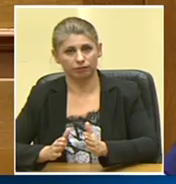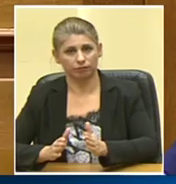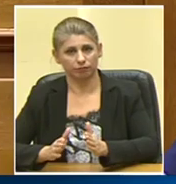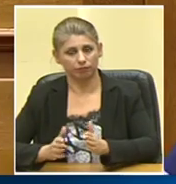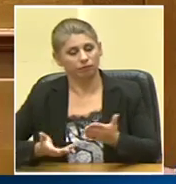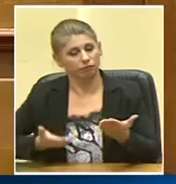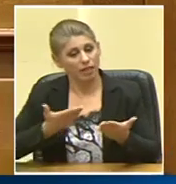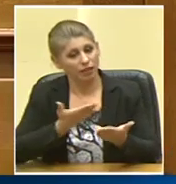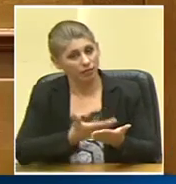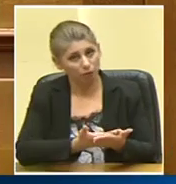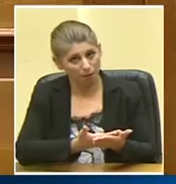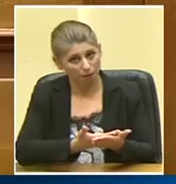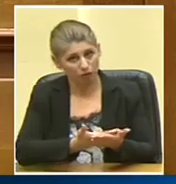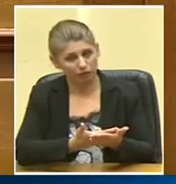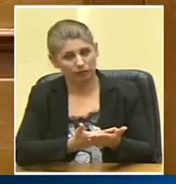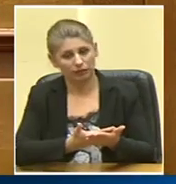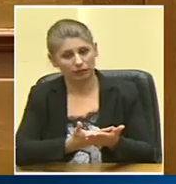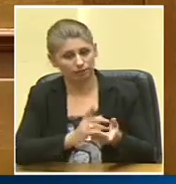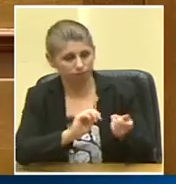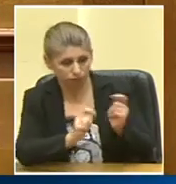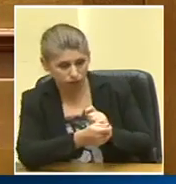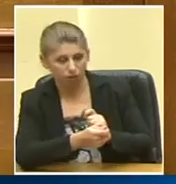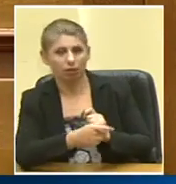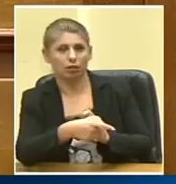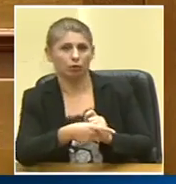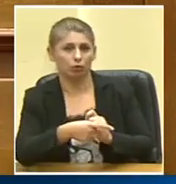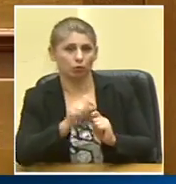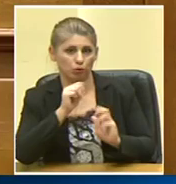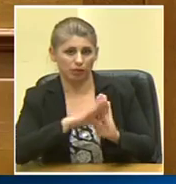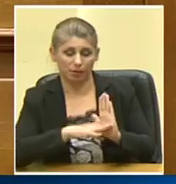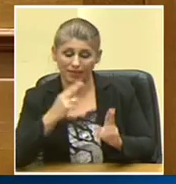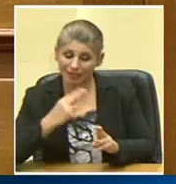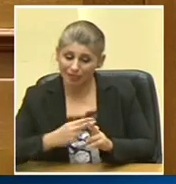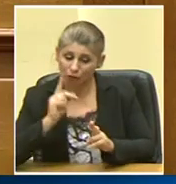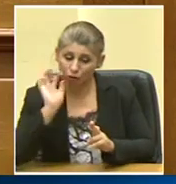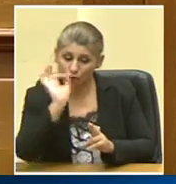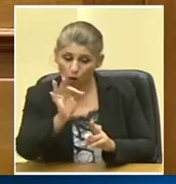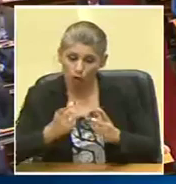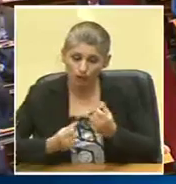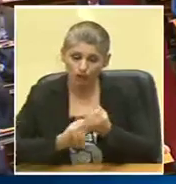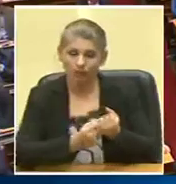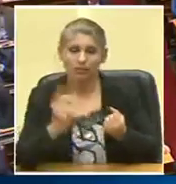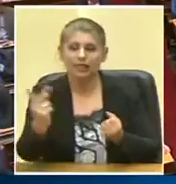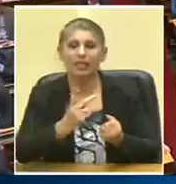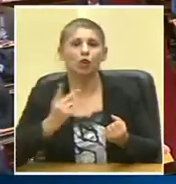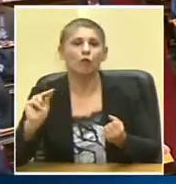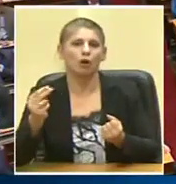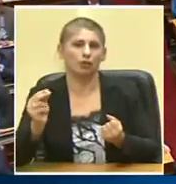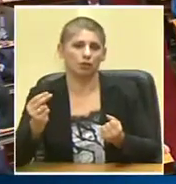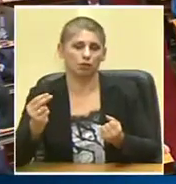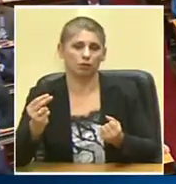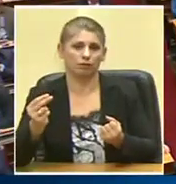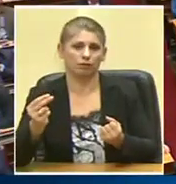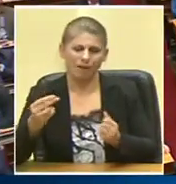Καταθέτουμε λοιπόν μια πρόταση αναθεώρησης που έχει ως κύριο σκοπό της την ενίσχυση του κοινοβουλευτισμού,